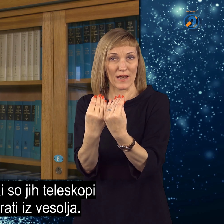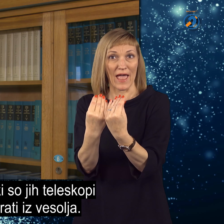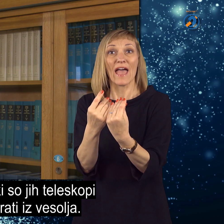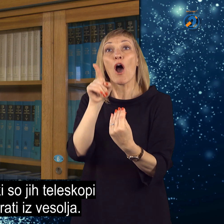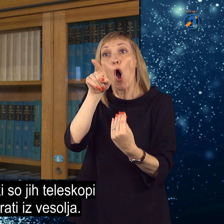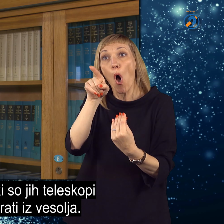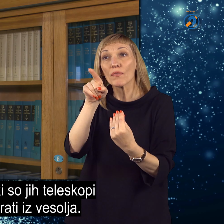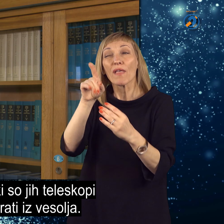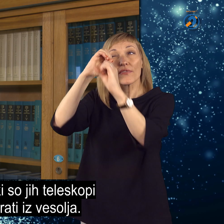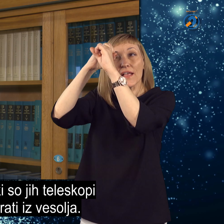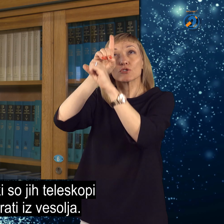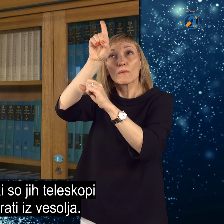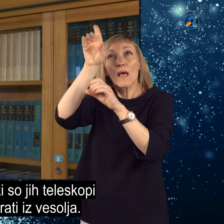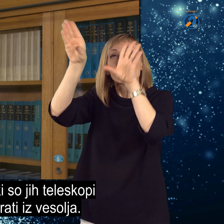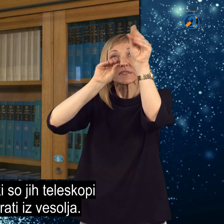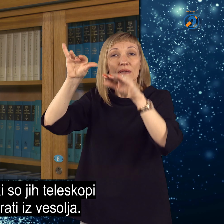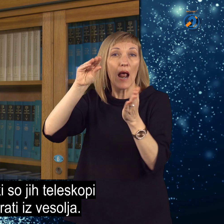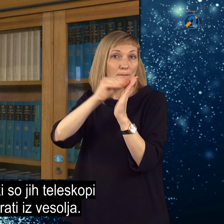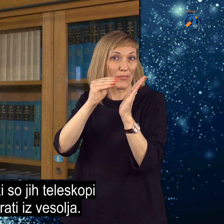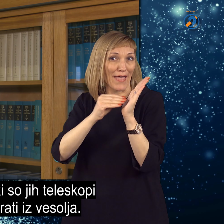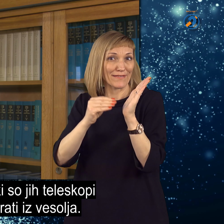zmožni zbirati iz vesolja.